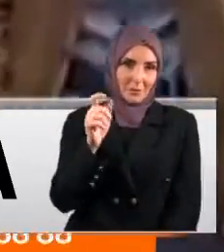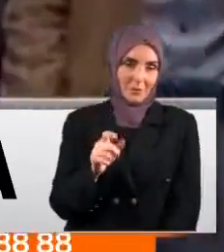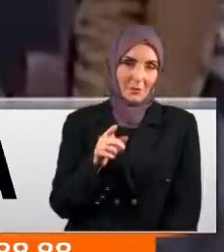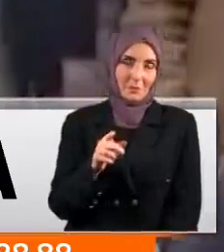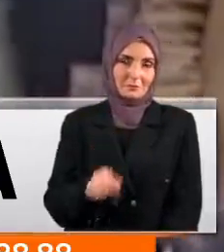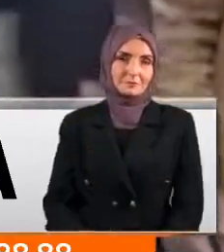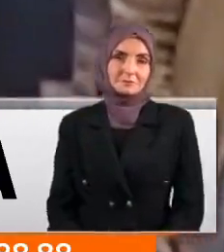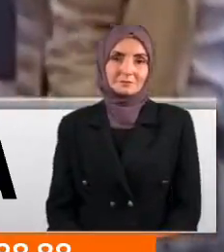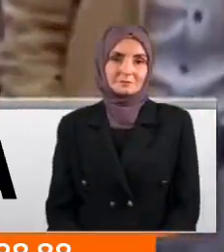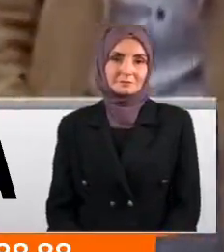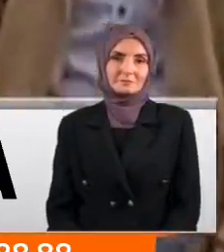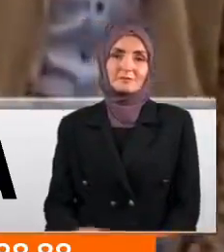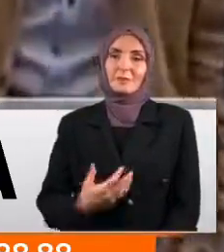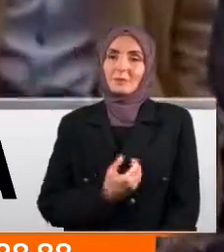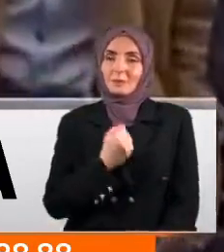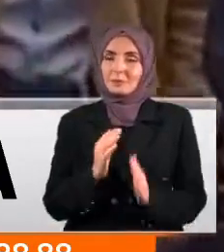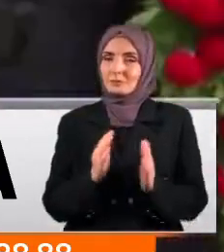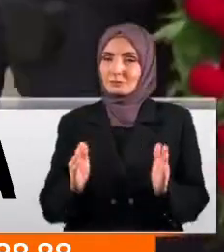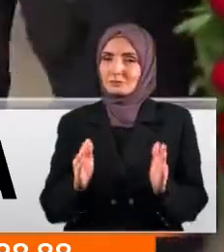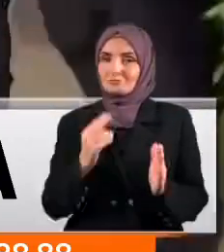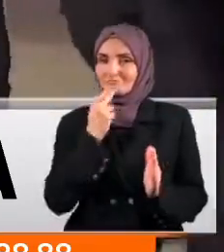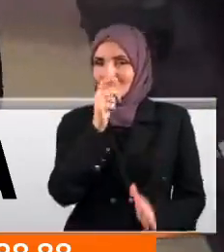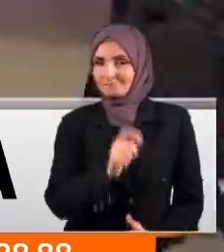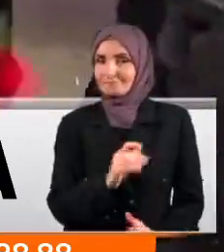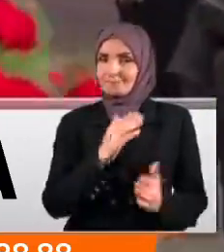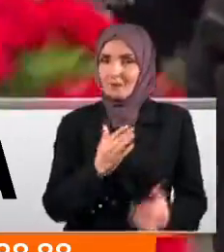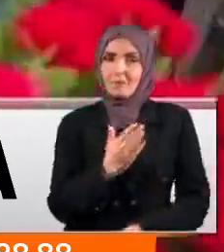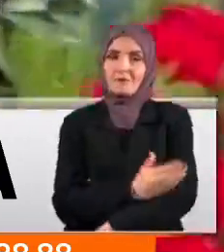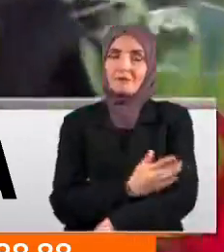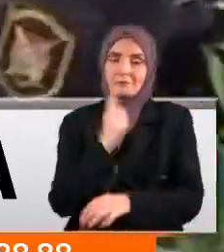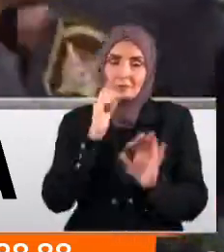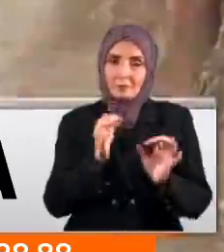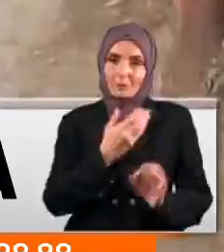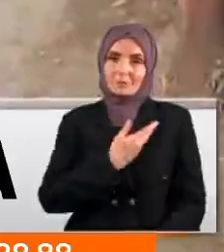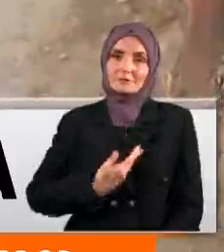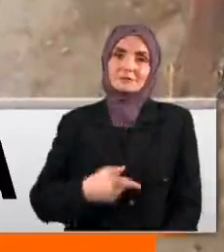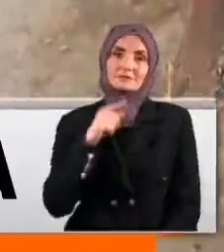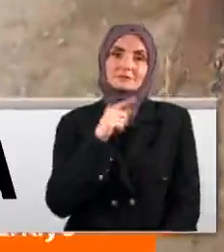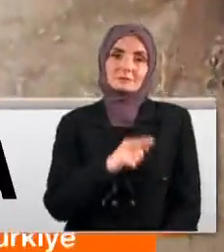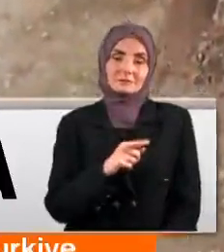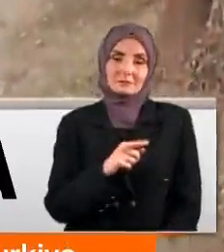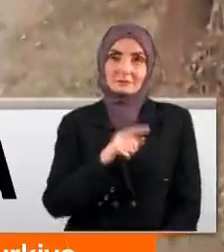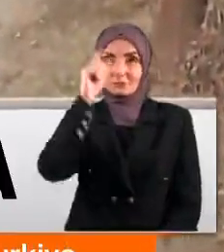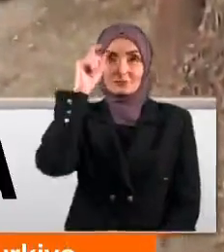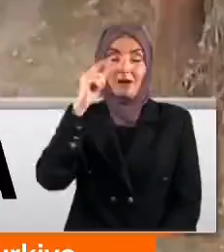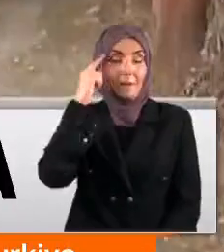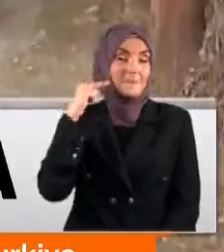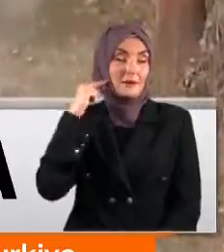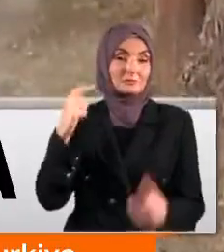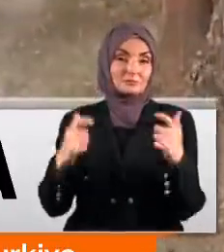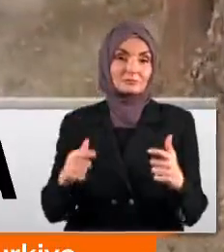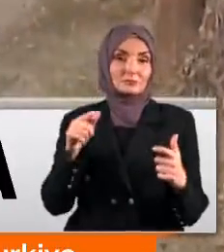içi kan ağlıyordu belki ama Vatansever annesi ülkesinin toprak bütünlüğünü evlat sevgisinin önüne koydu